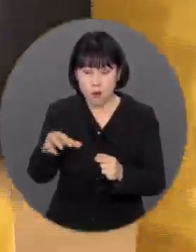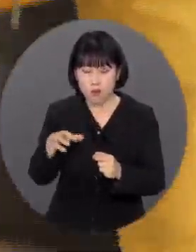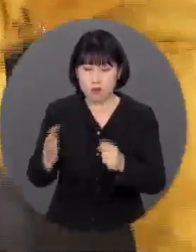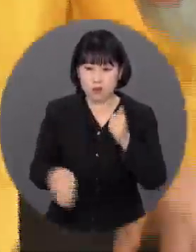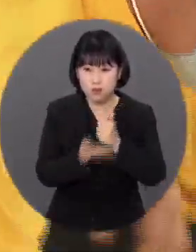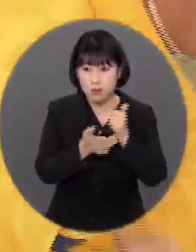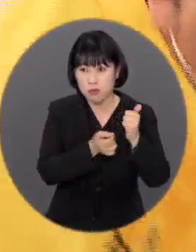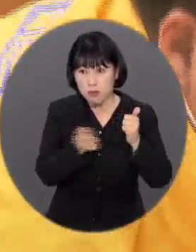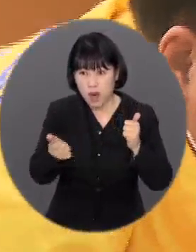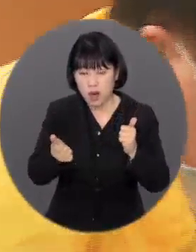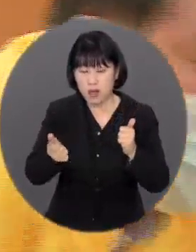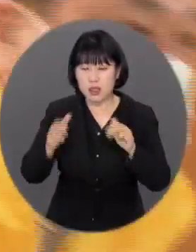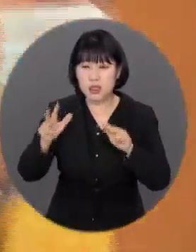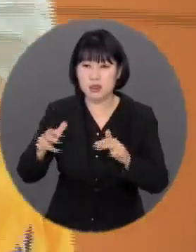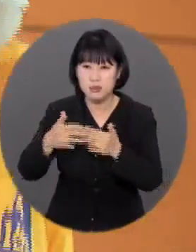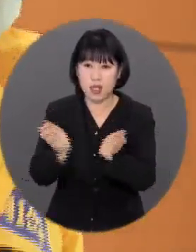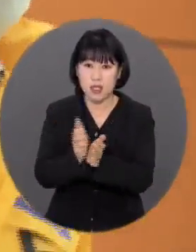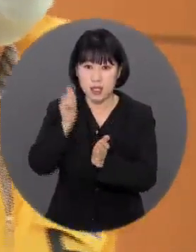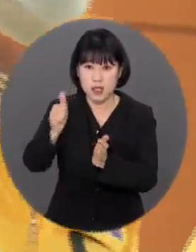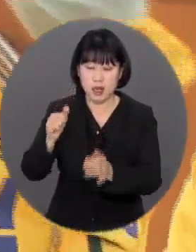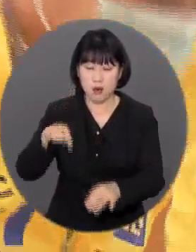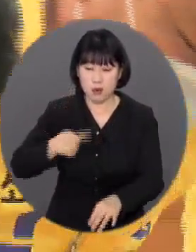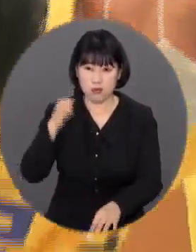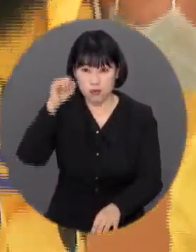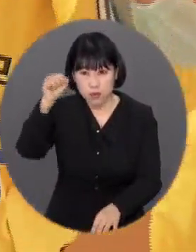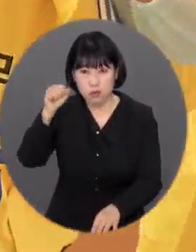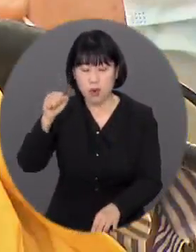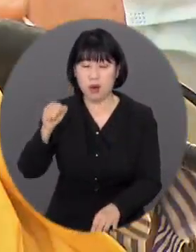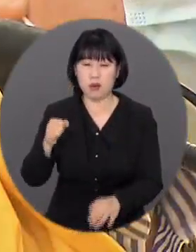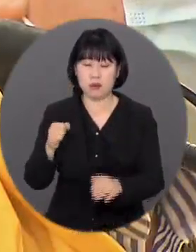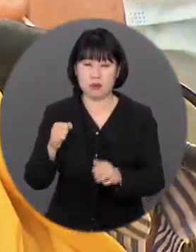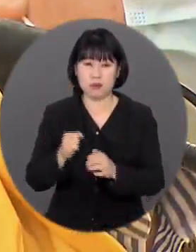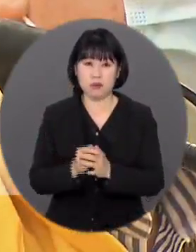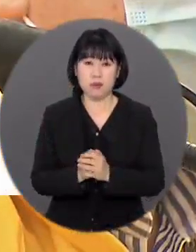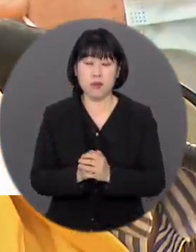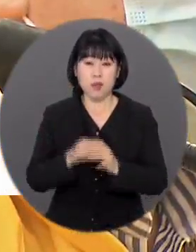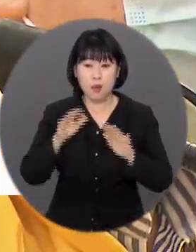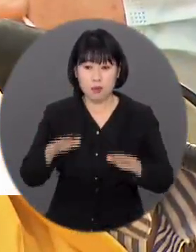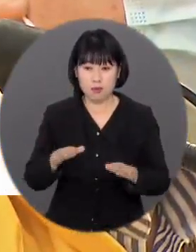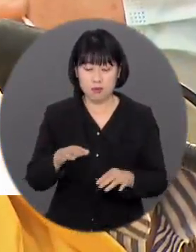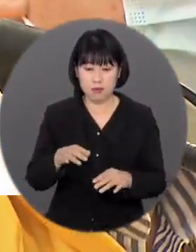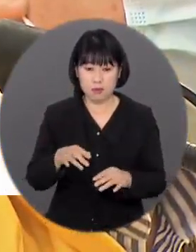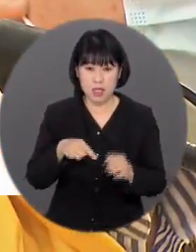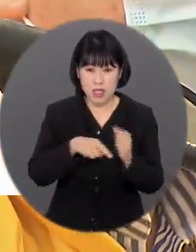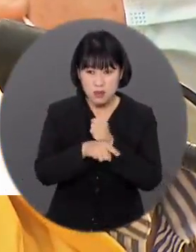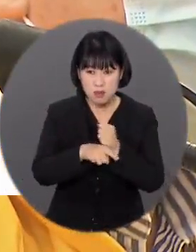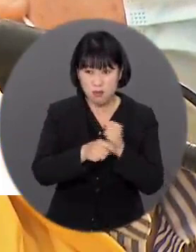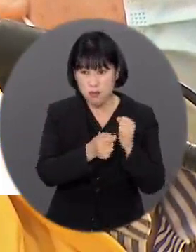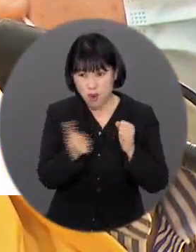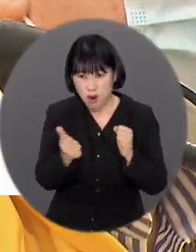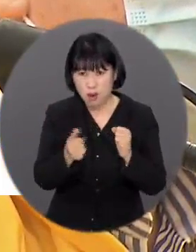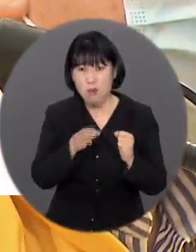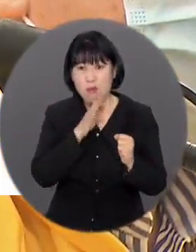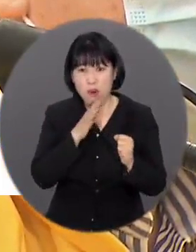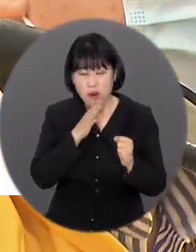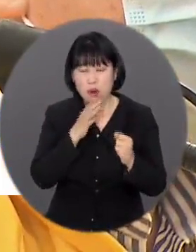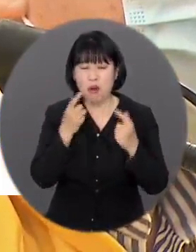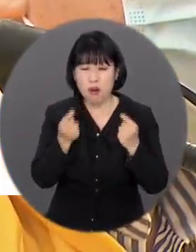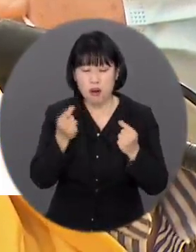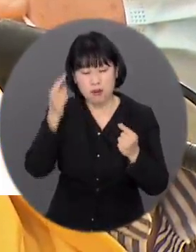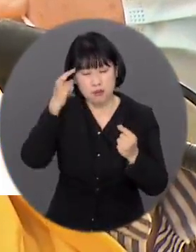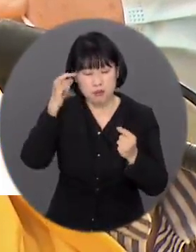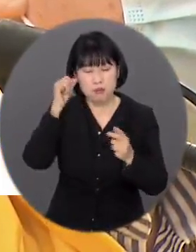단체장이 무소속으로 출마해 유권자의 선택을 받습니다. 정당한 이유였으면 우리가 거기에 순응해야